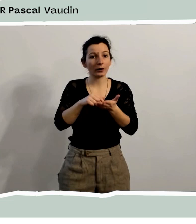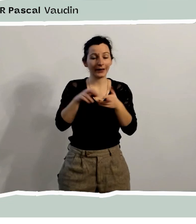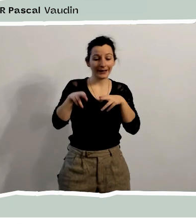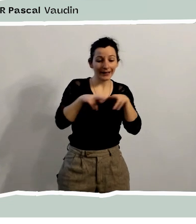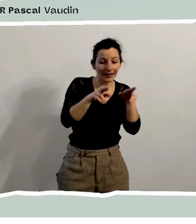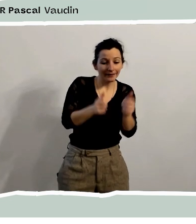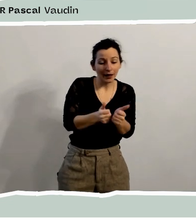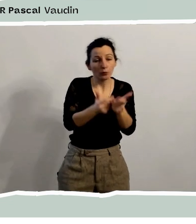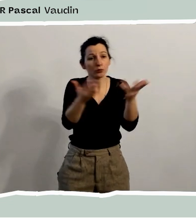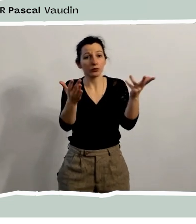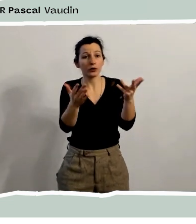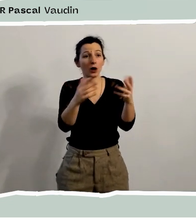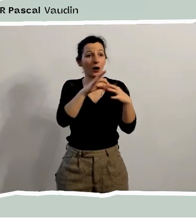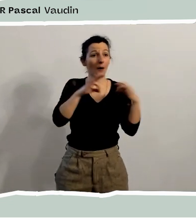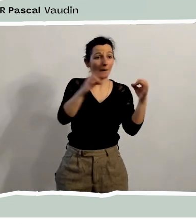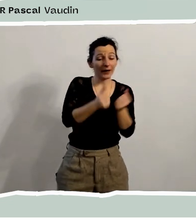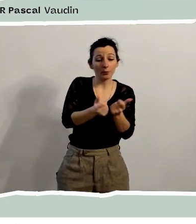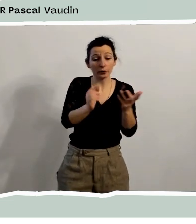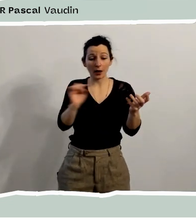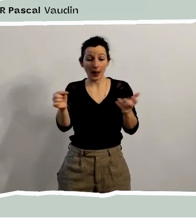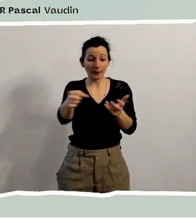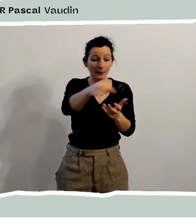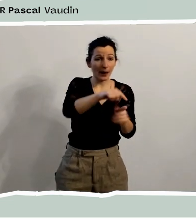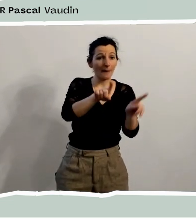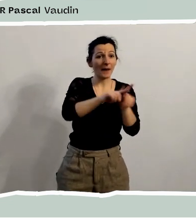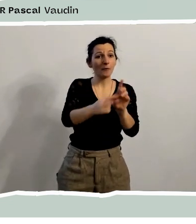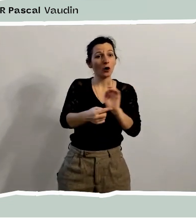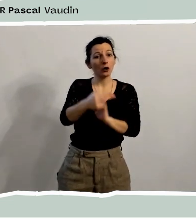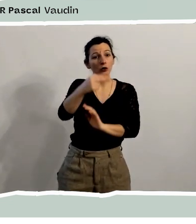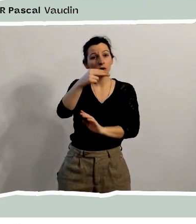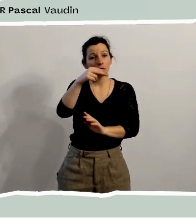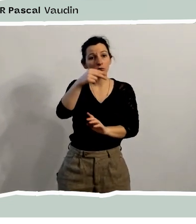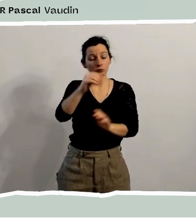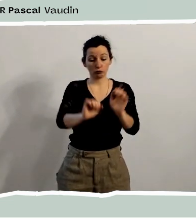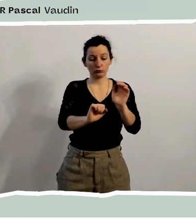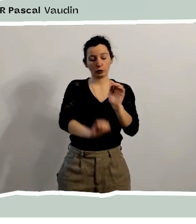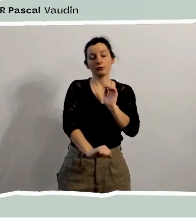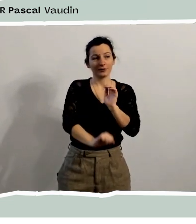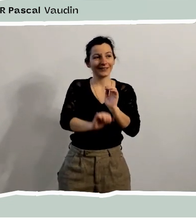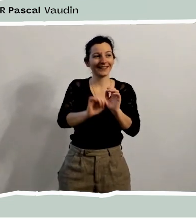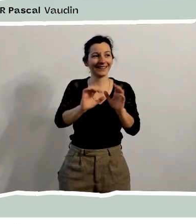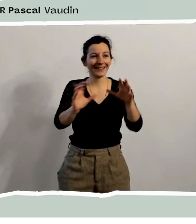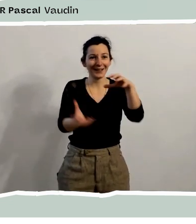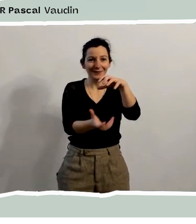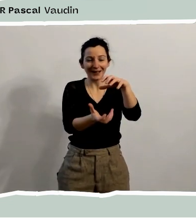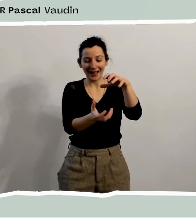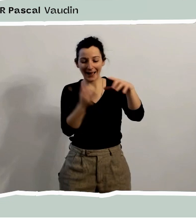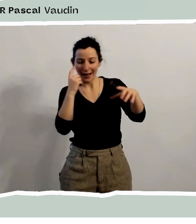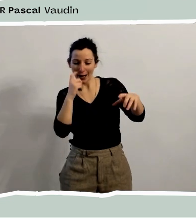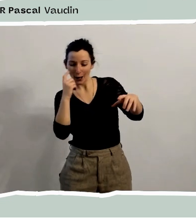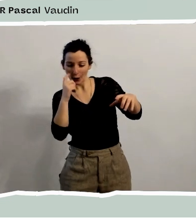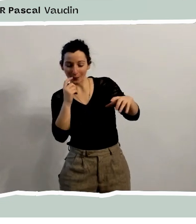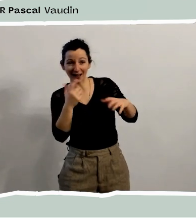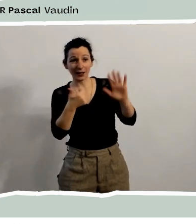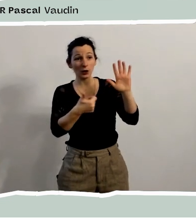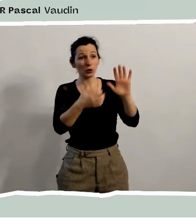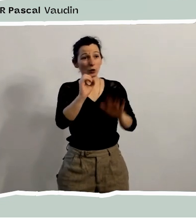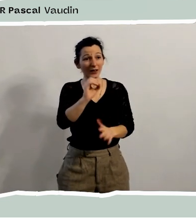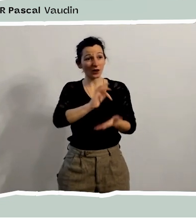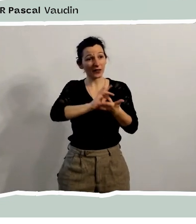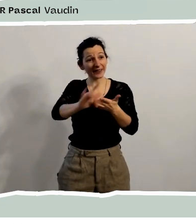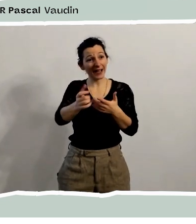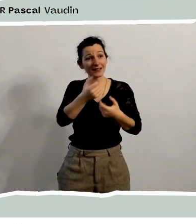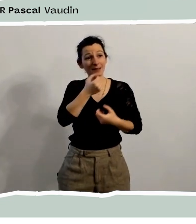rivières, sur plusieurs pays, y compris au pôle sud. Et ils ont dosé 60 résidus médicaments.